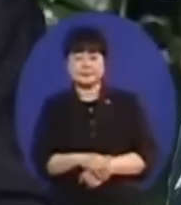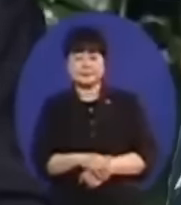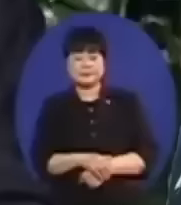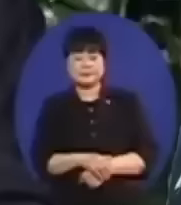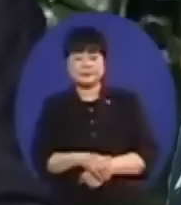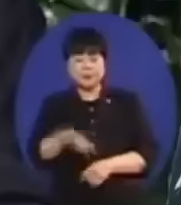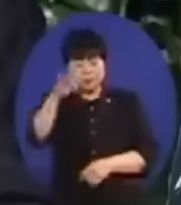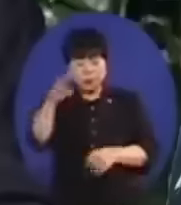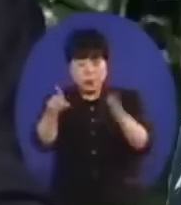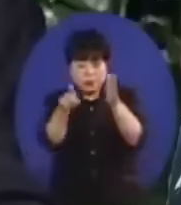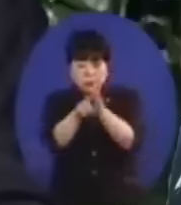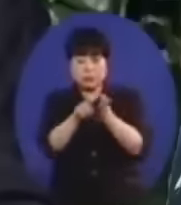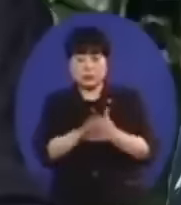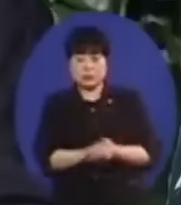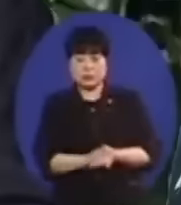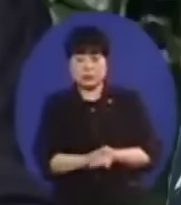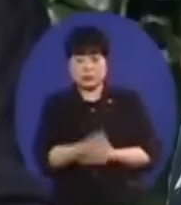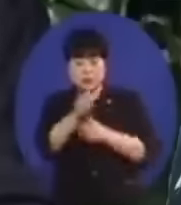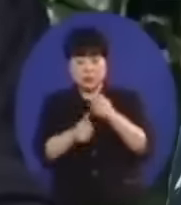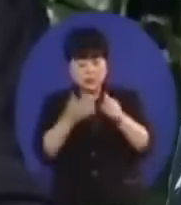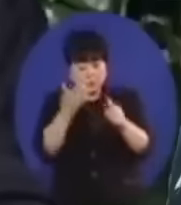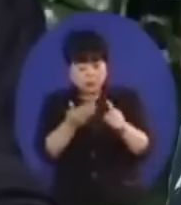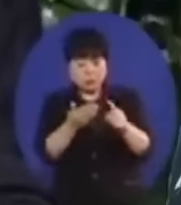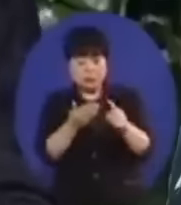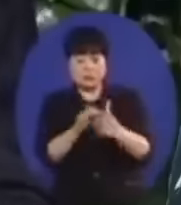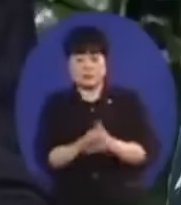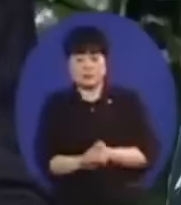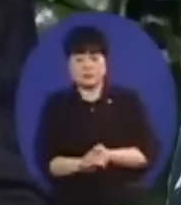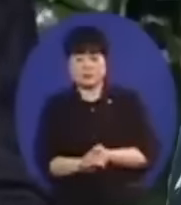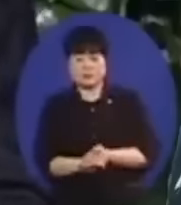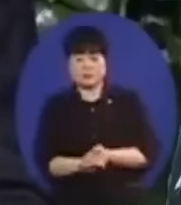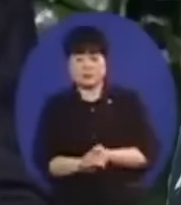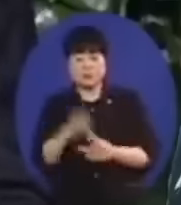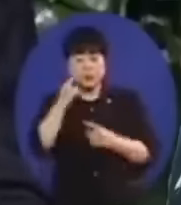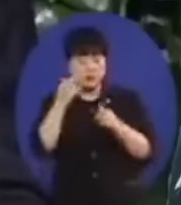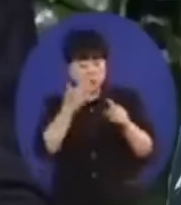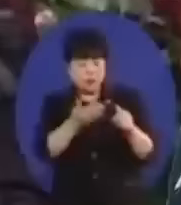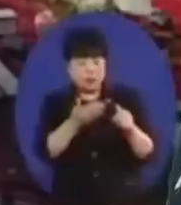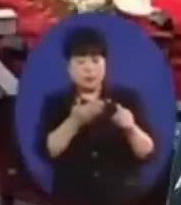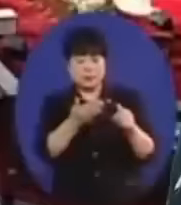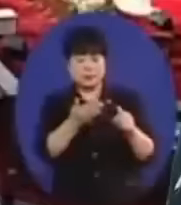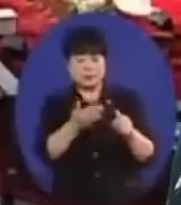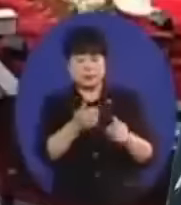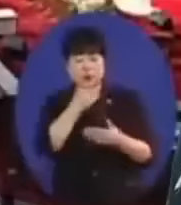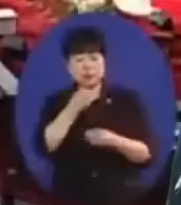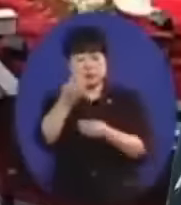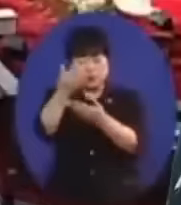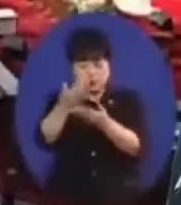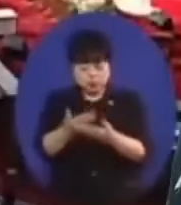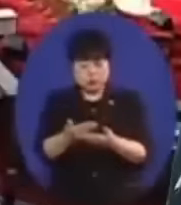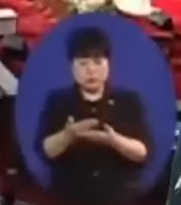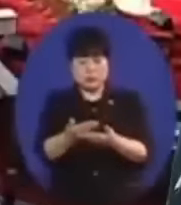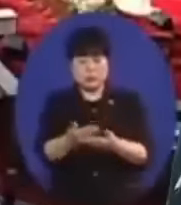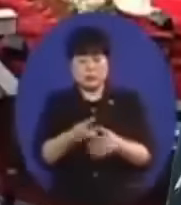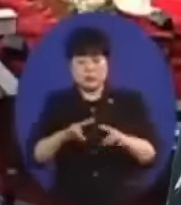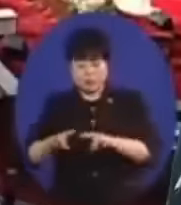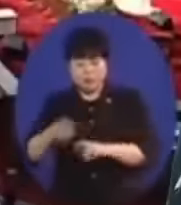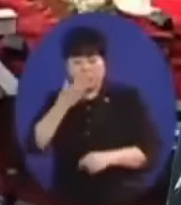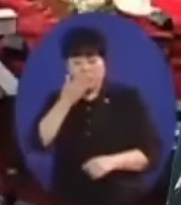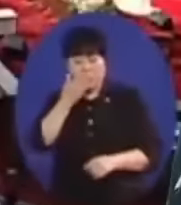나는 처음 믿었어요. 하나님께서 나에게 축복을 해주셔서